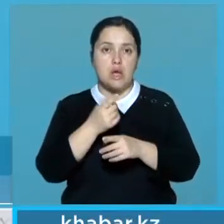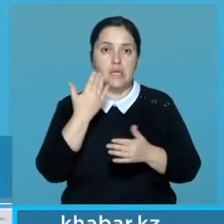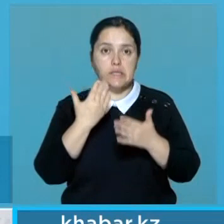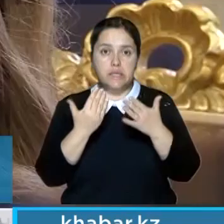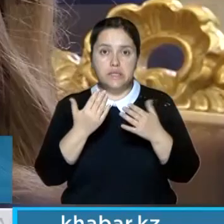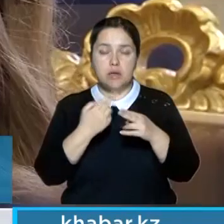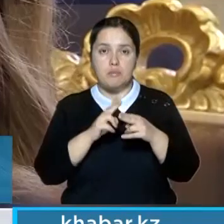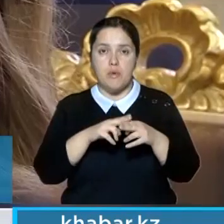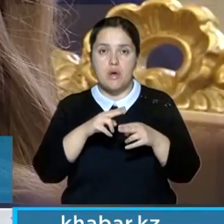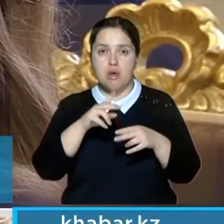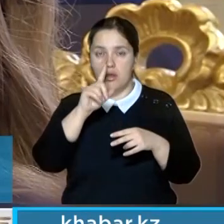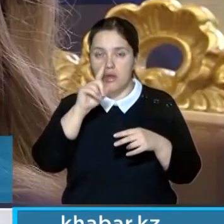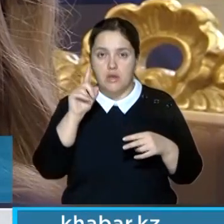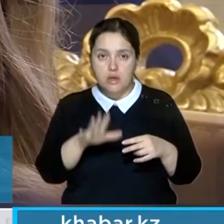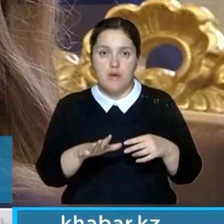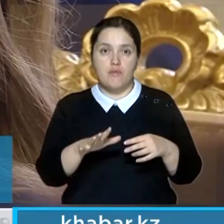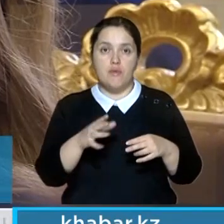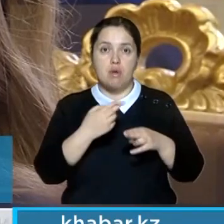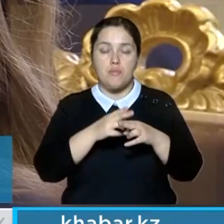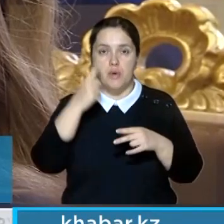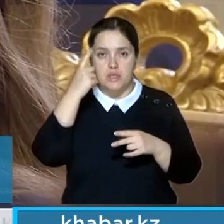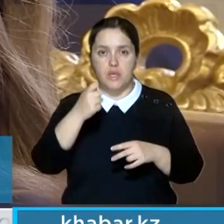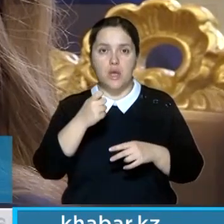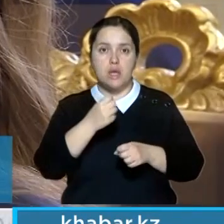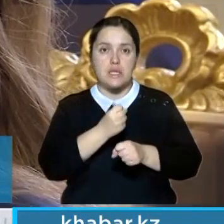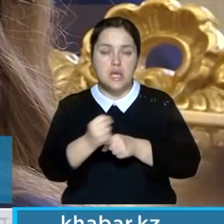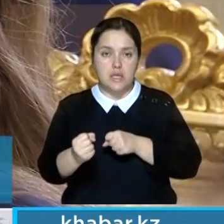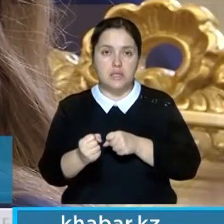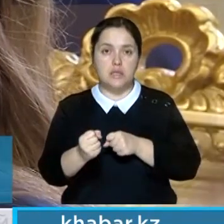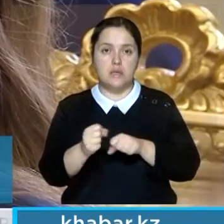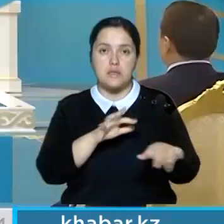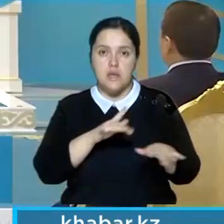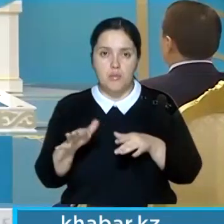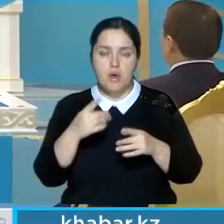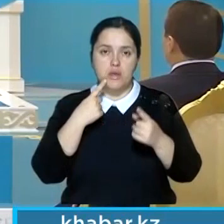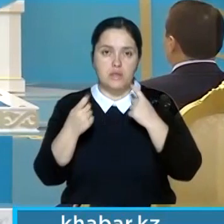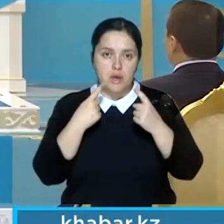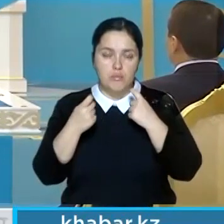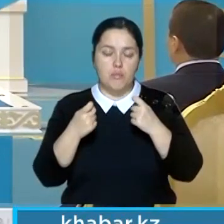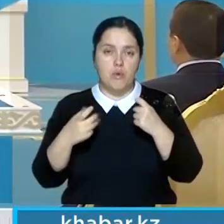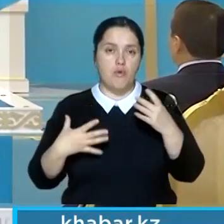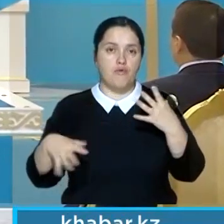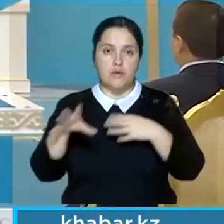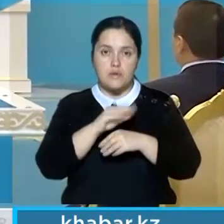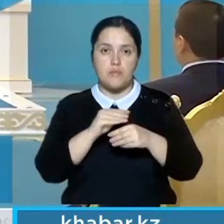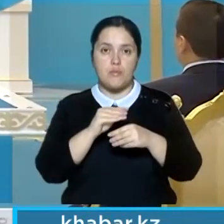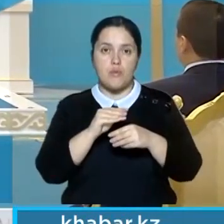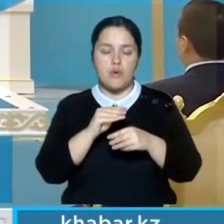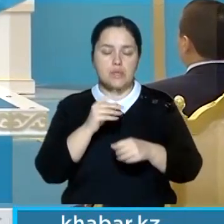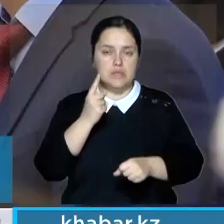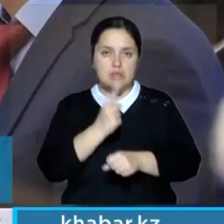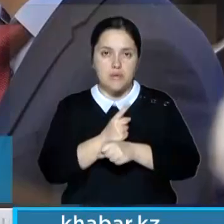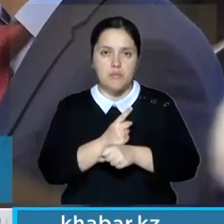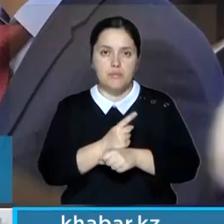риторика ненависти, попирание общественных норм, призывы к насилию, действия, оскорбляющие достоинство граждан – всему этому не должно быть места в нашем